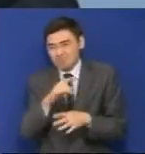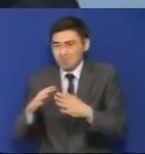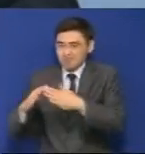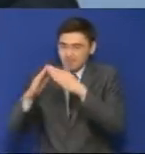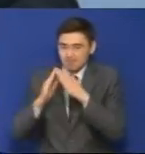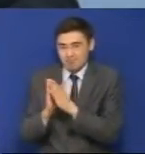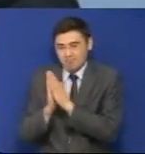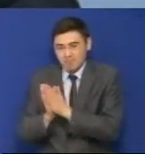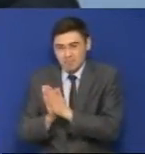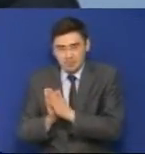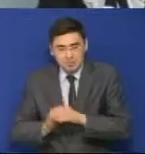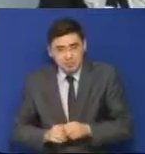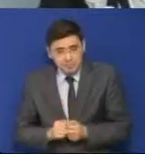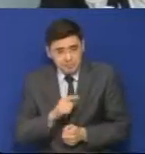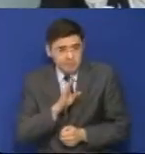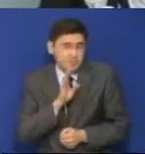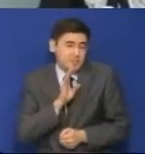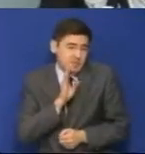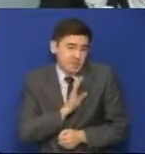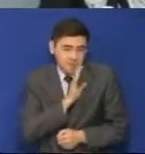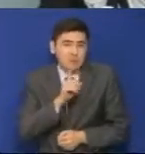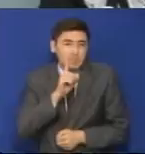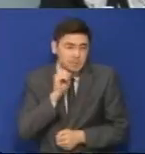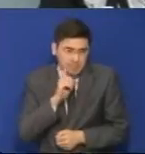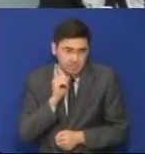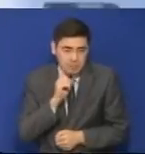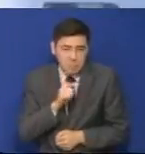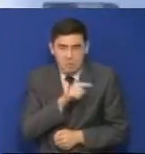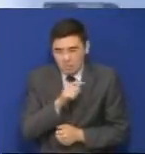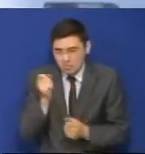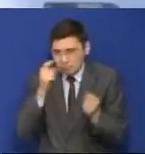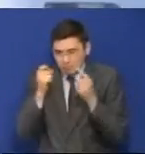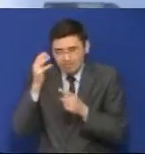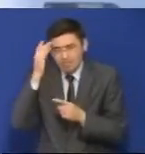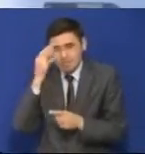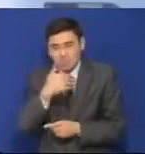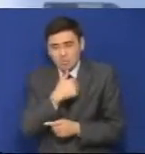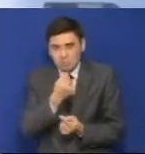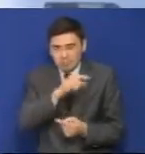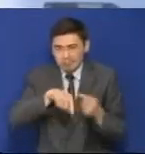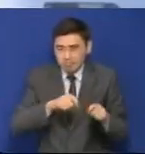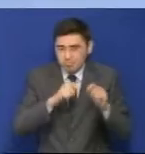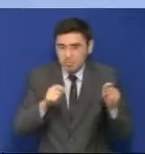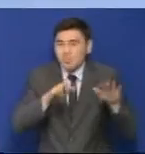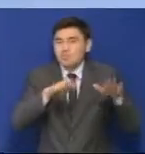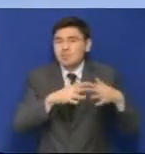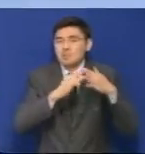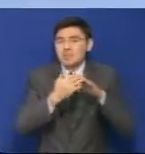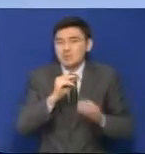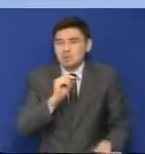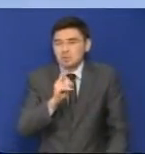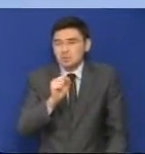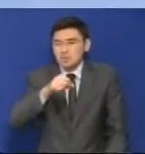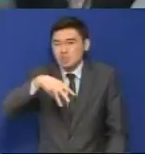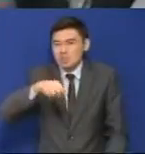оң көзқарас танытты. Жас келіншек барлық мүмкіндіктерді ескере отырып, жеке шаруашылығын Шақаман ауылынан ашуды жөн санаған. Қала әкімі